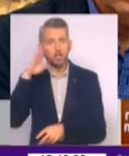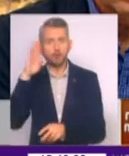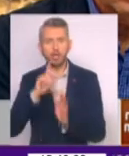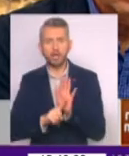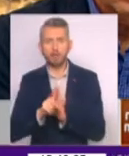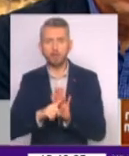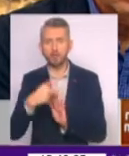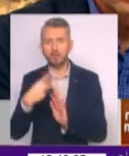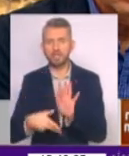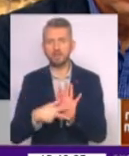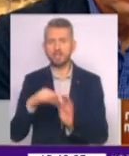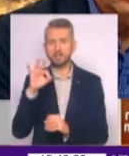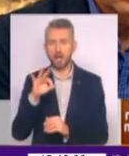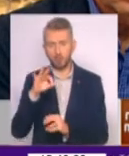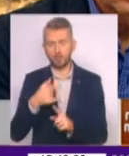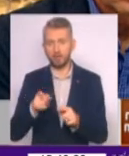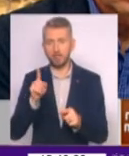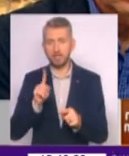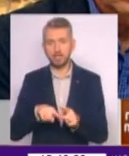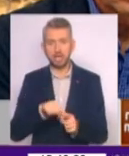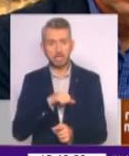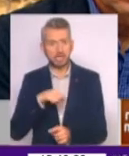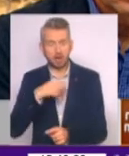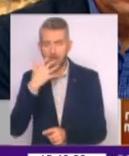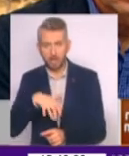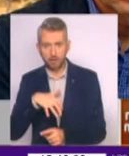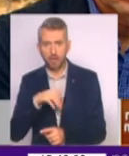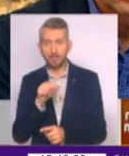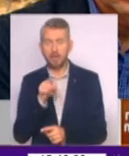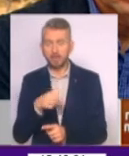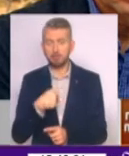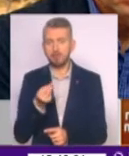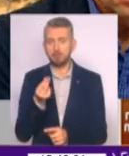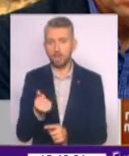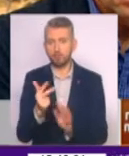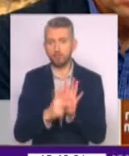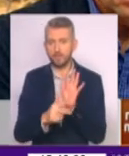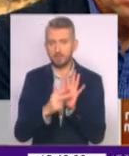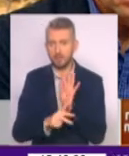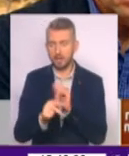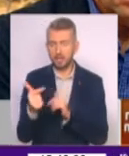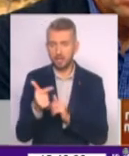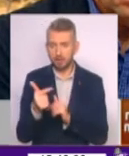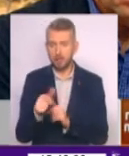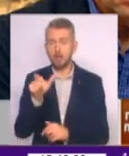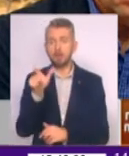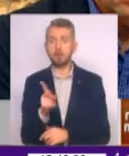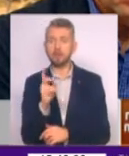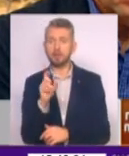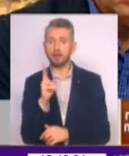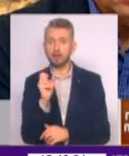температурою 28 градусів. Це саме гаряче. Але за неї ми платимо 80 гривень. Пан Каретко, я в нього